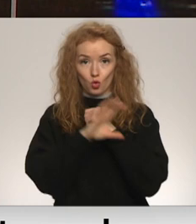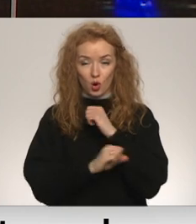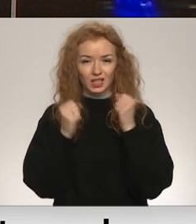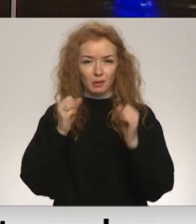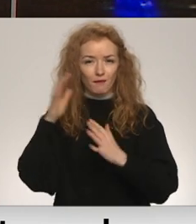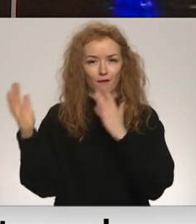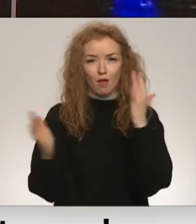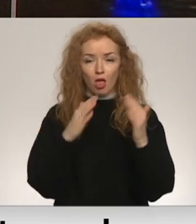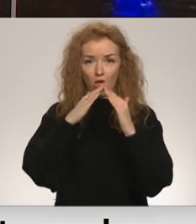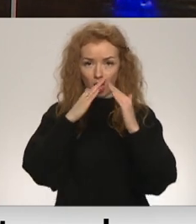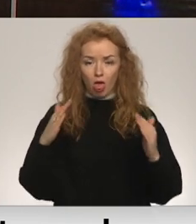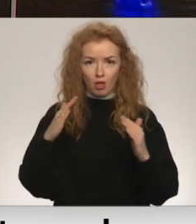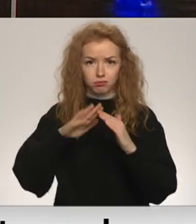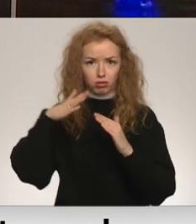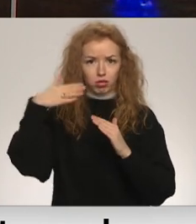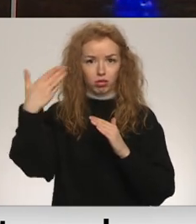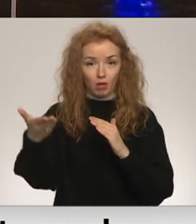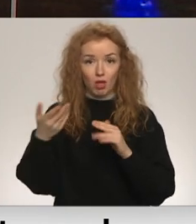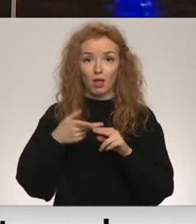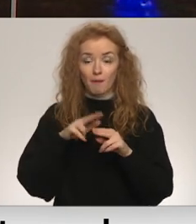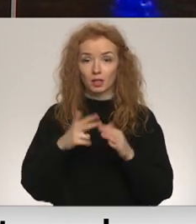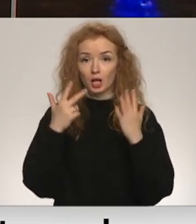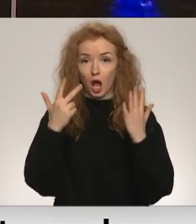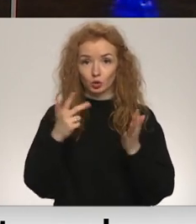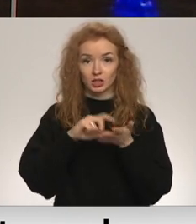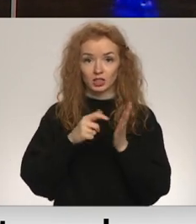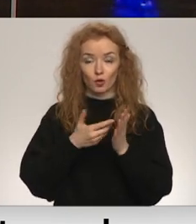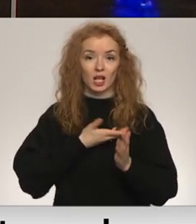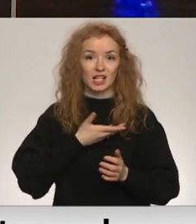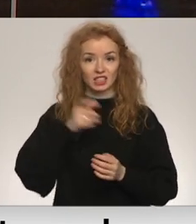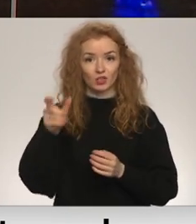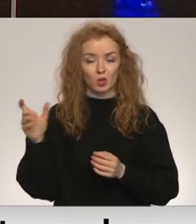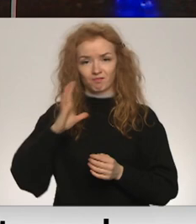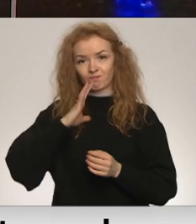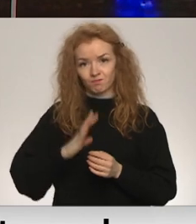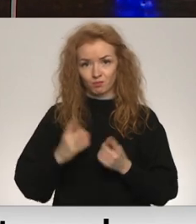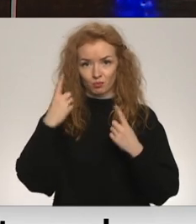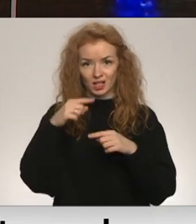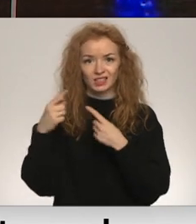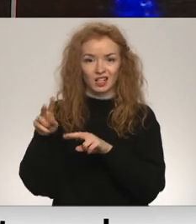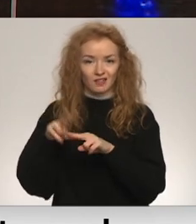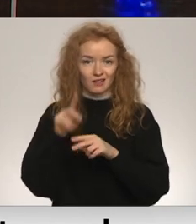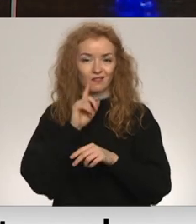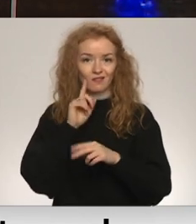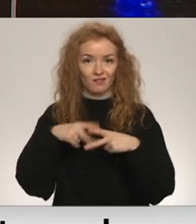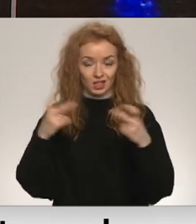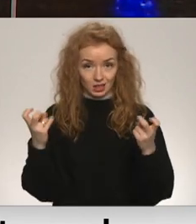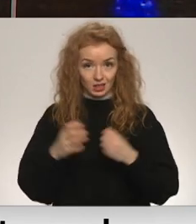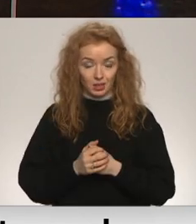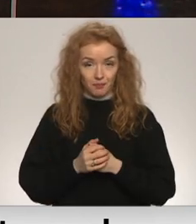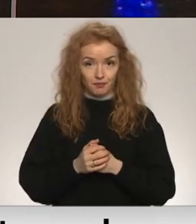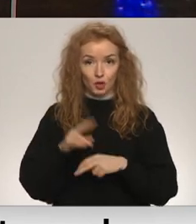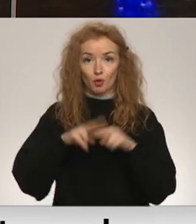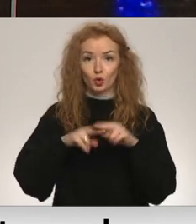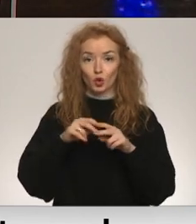vējš, kādai ēkai daļai norāva jumtu, tāpēc 8 dzīvokļu iemītnieki spiesti mitināties pašvaldības ierādītajā viesnīcā.